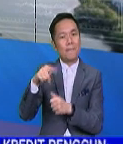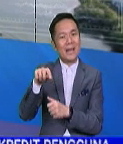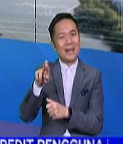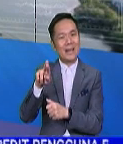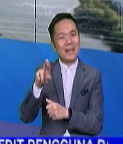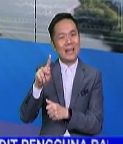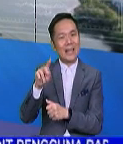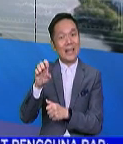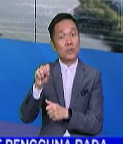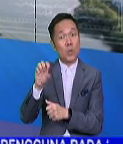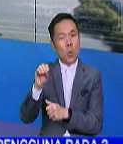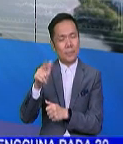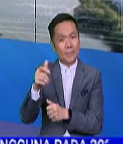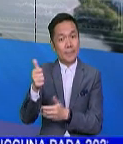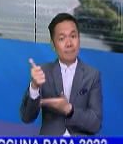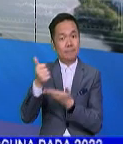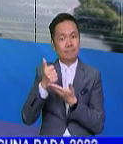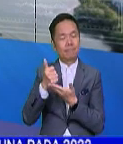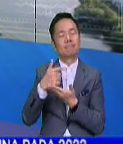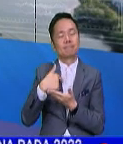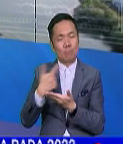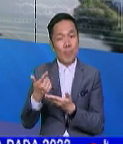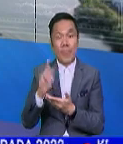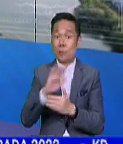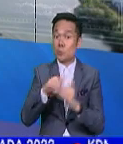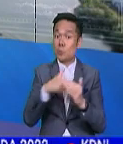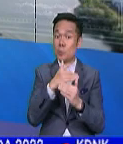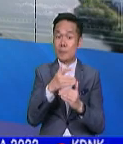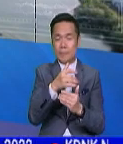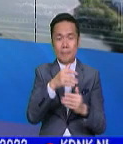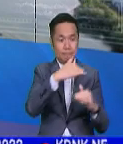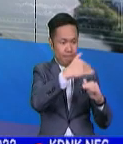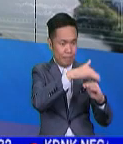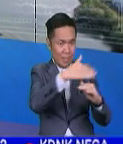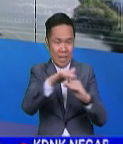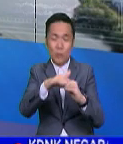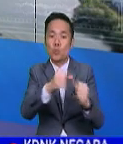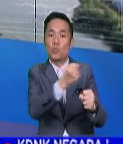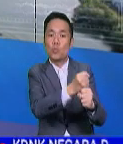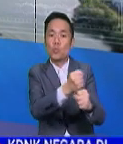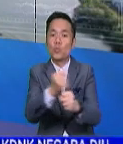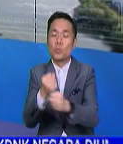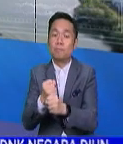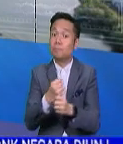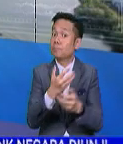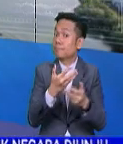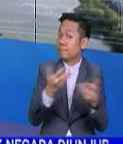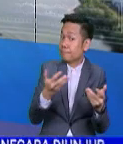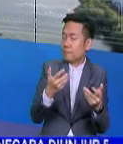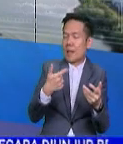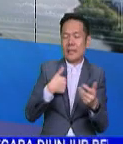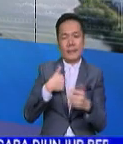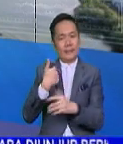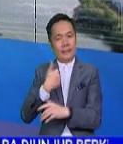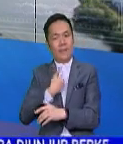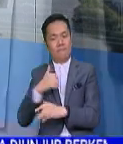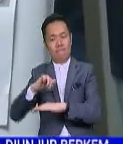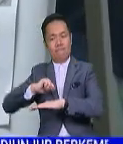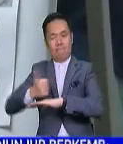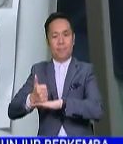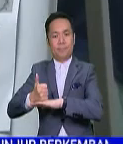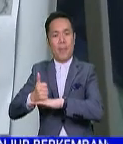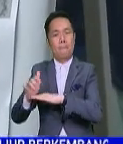percaso ketua mereka berjaya ditempatkan semula di sektor Kejaksaan masing-masing atau menjadi Usahawan